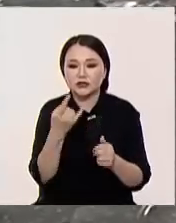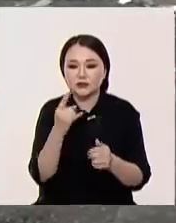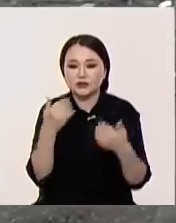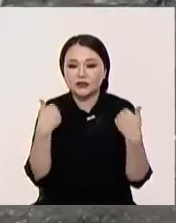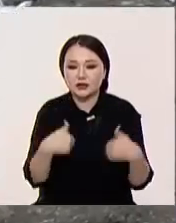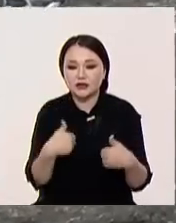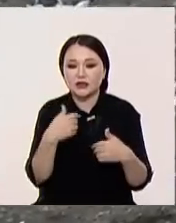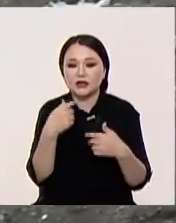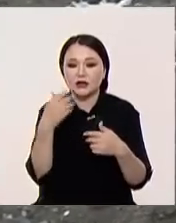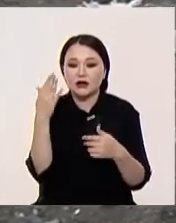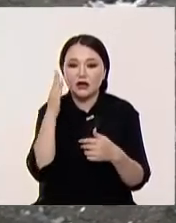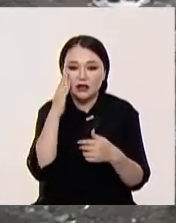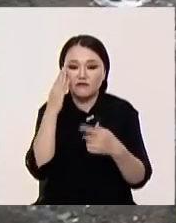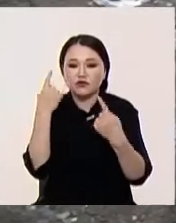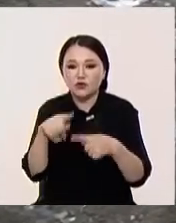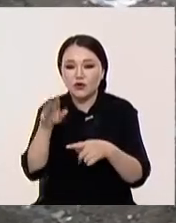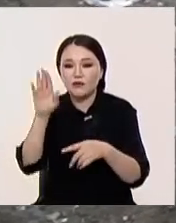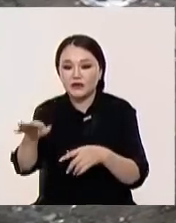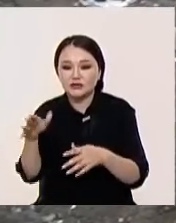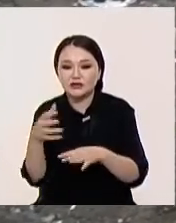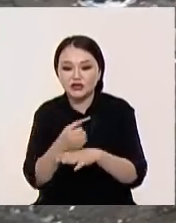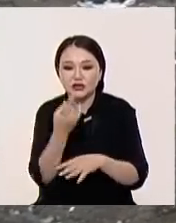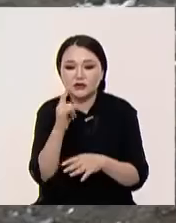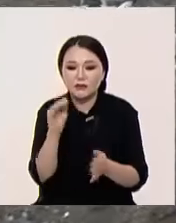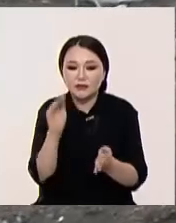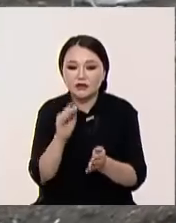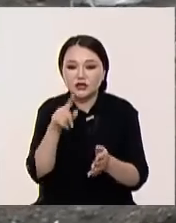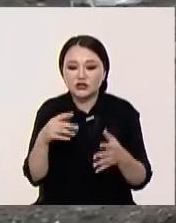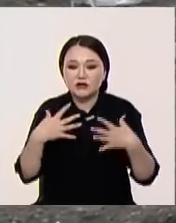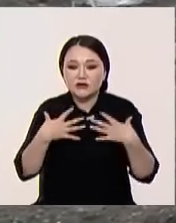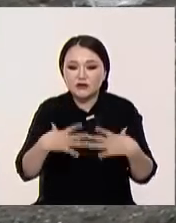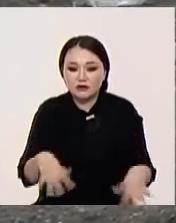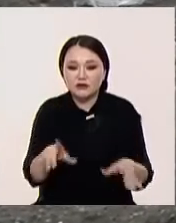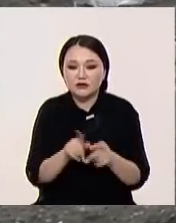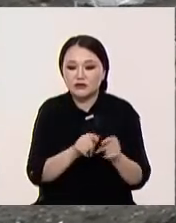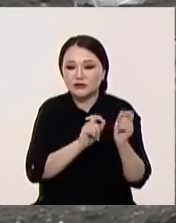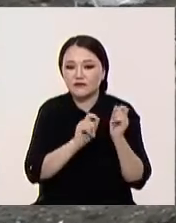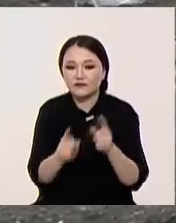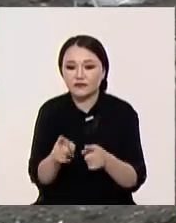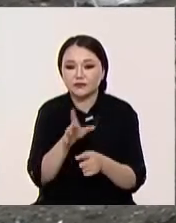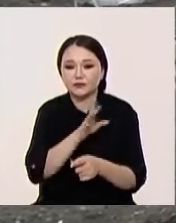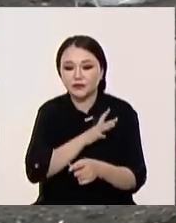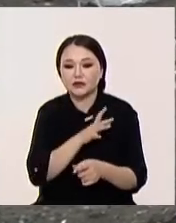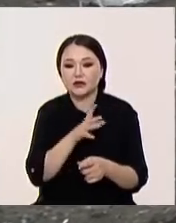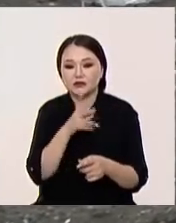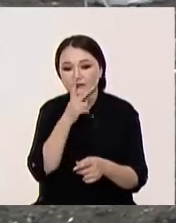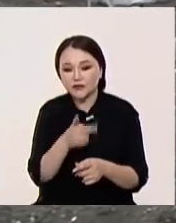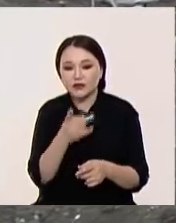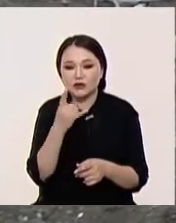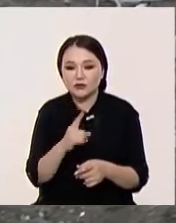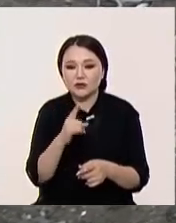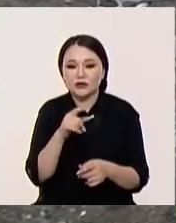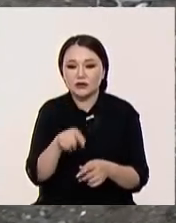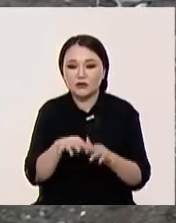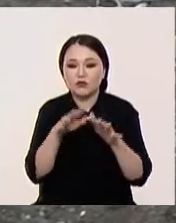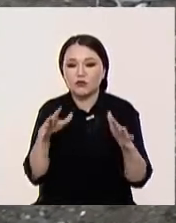бір жерден басы бір жерден табылған. Тіпті кішкентайды киіммен қоса лақтырып жіберген. Мүрдеге қарағанда бала бұл